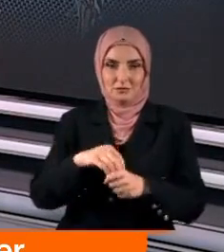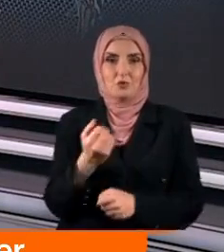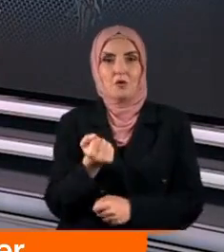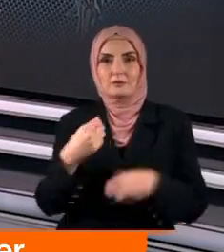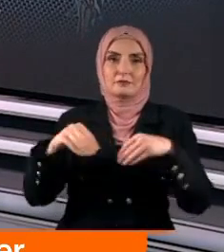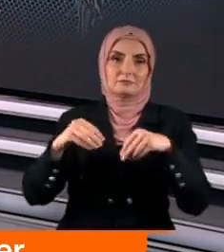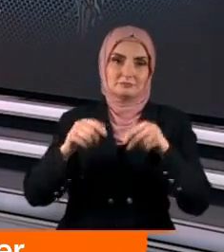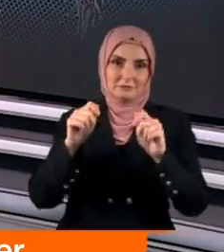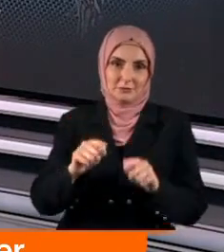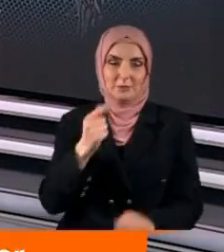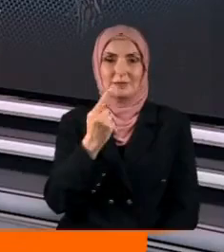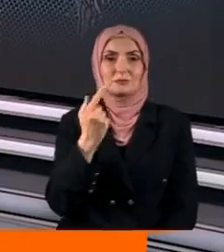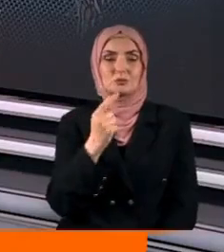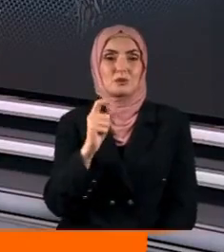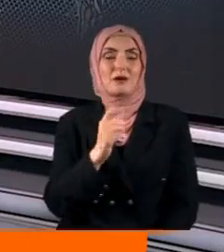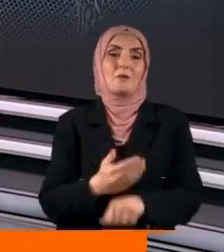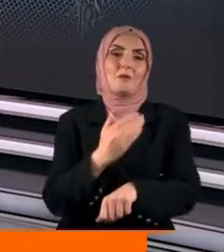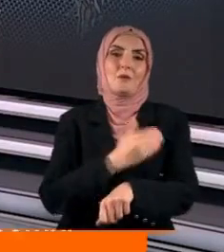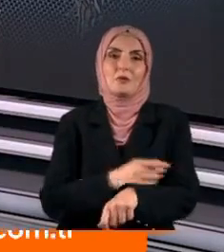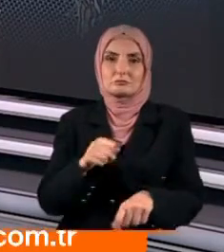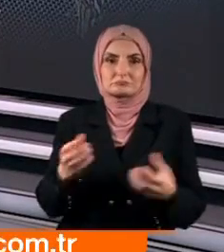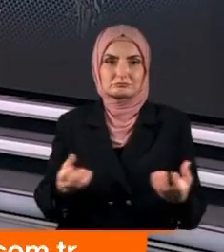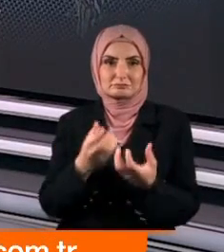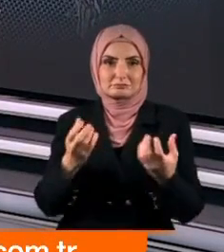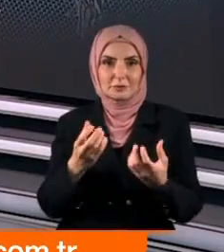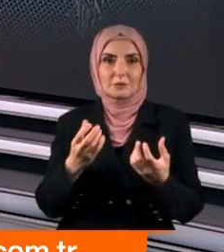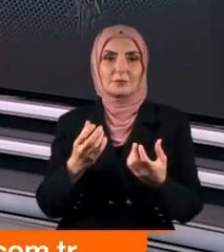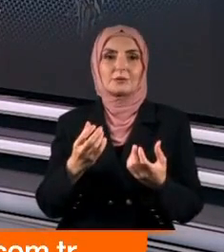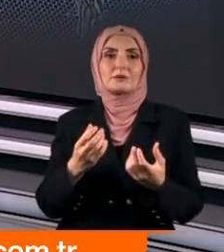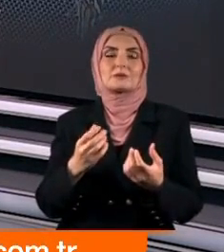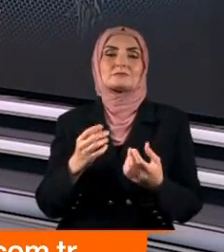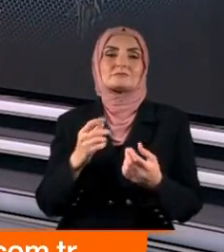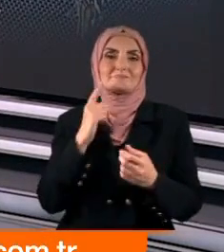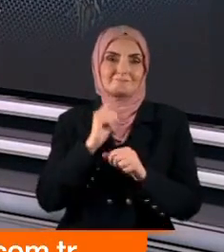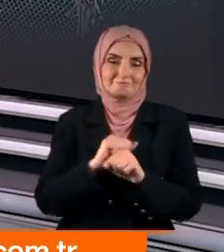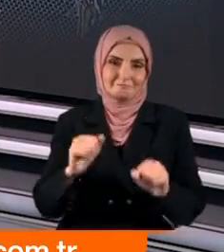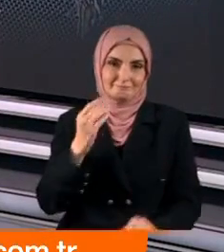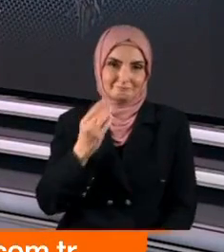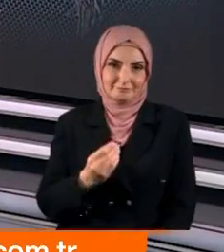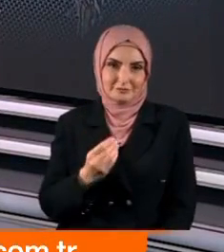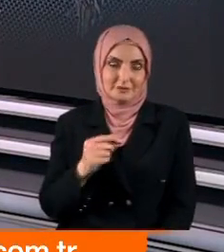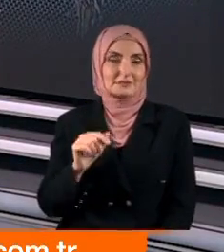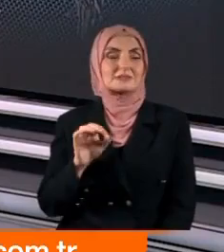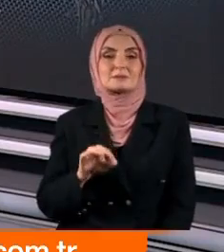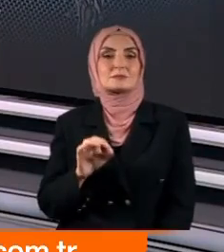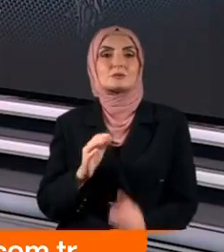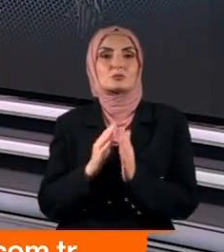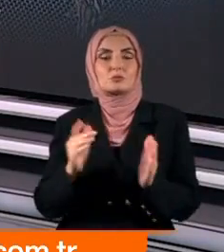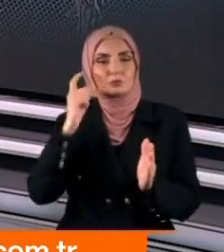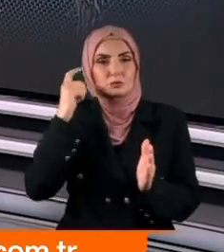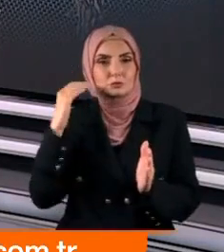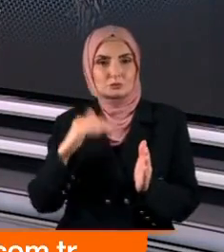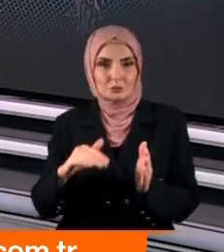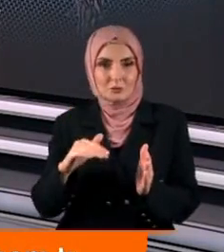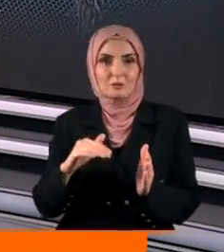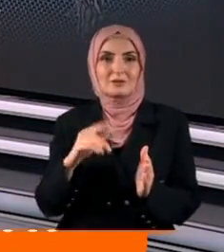yangında ekmek teknesi kül olana kadar. Büyük üzüntü yaşayan Ali İhsan Usta asıl şokuysa yaralarını sarmaya çalışırken yaşadı.